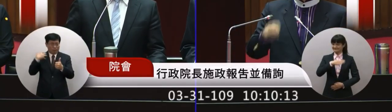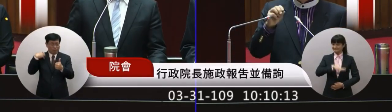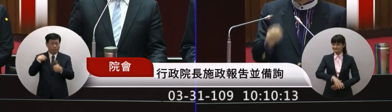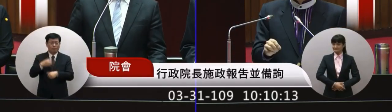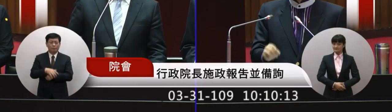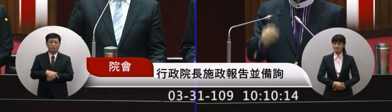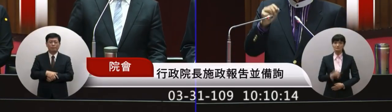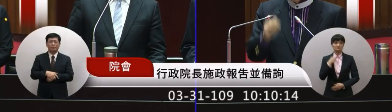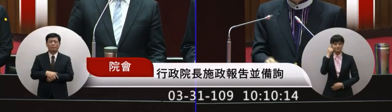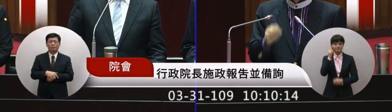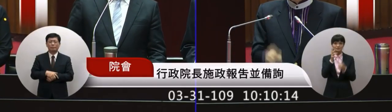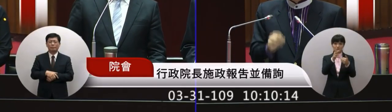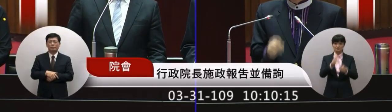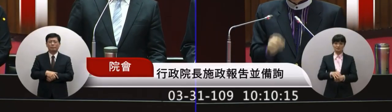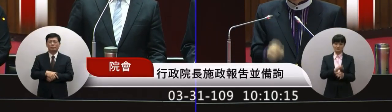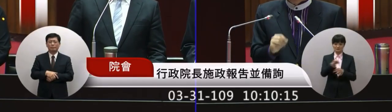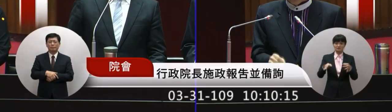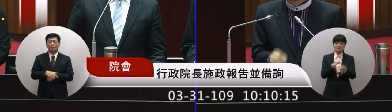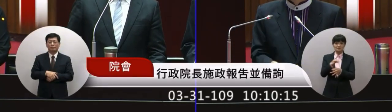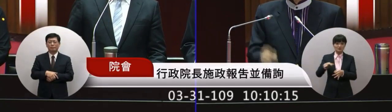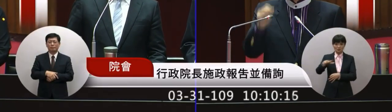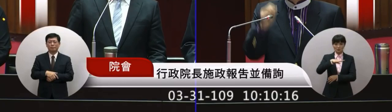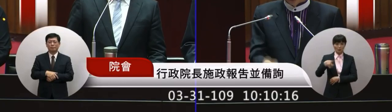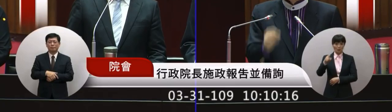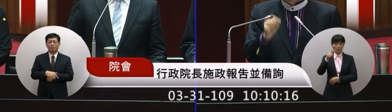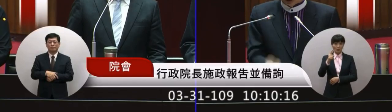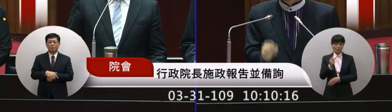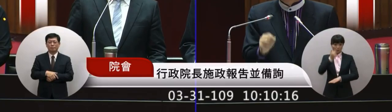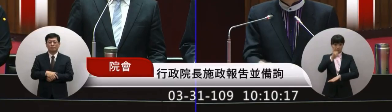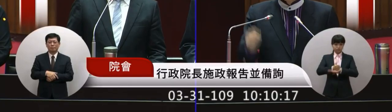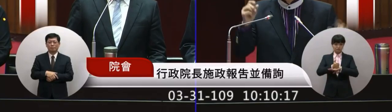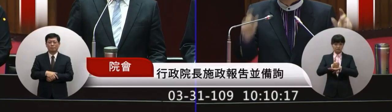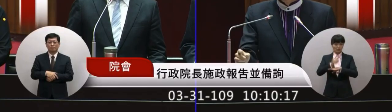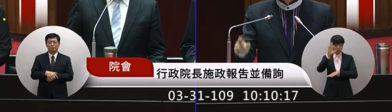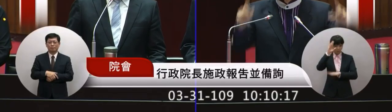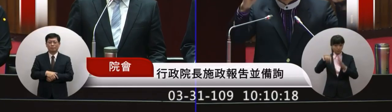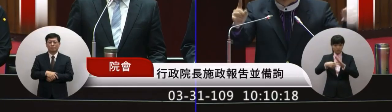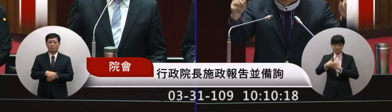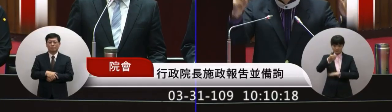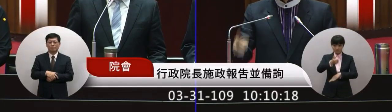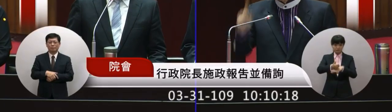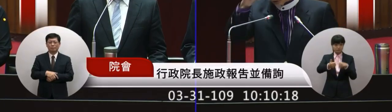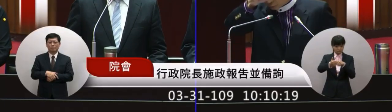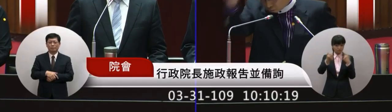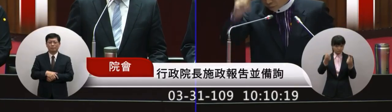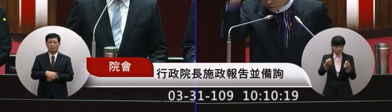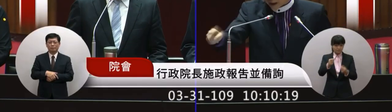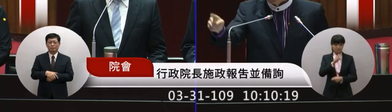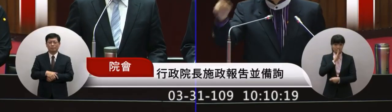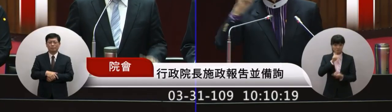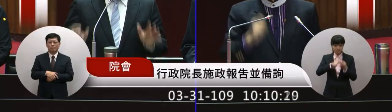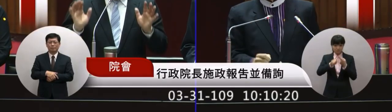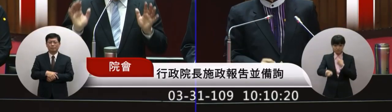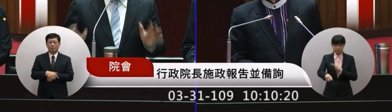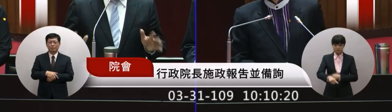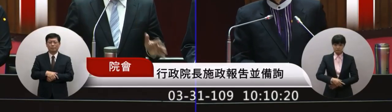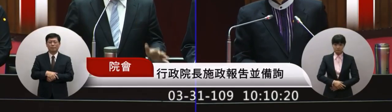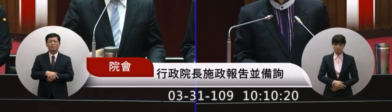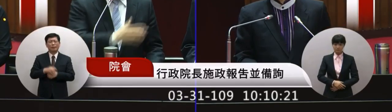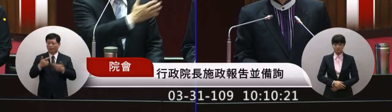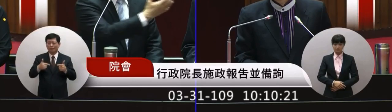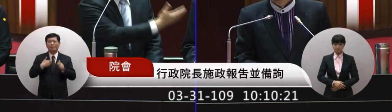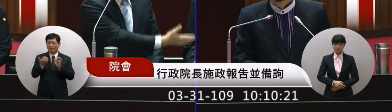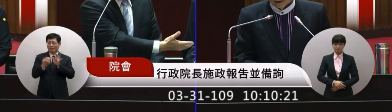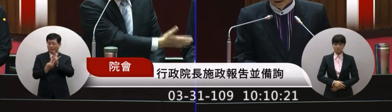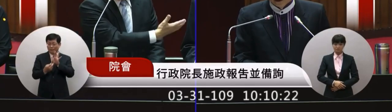知道，但是我就问你，经济的总提调就是苏贞昌这一句话对不对？ 无啦， 对不对？ 我就